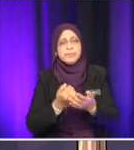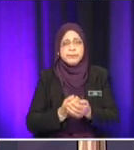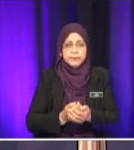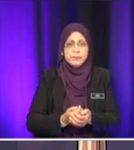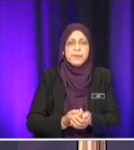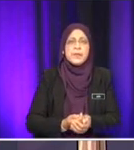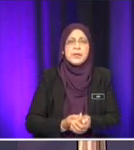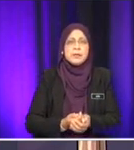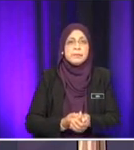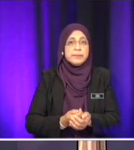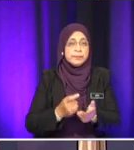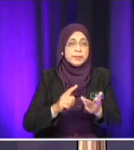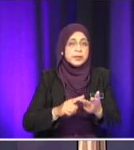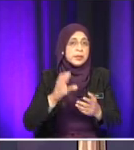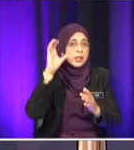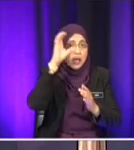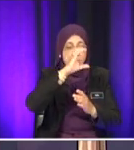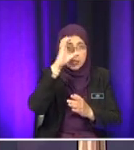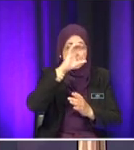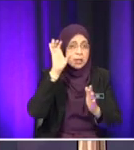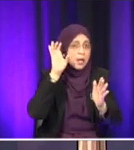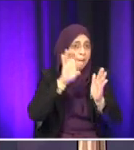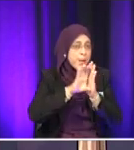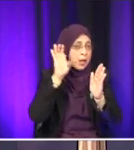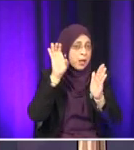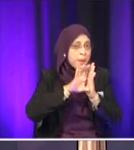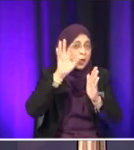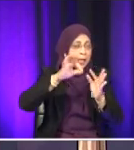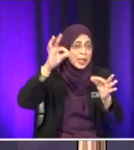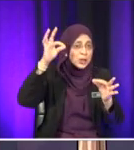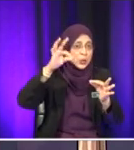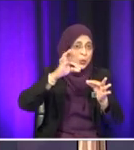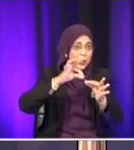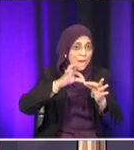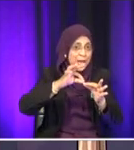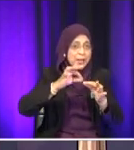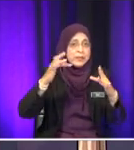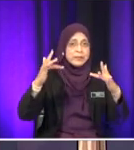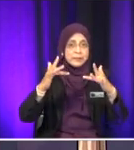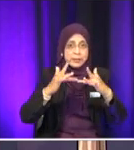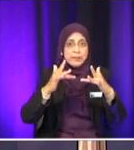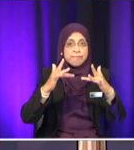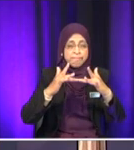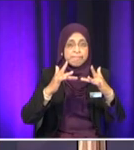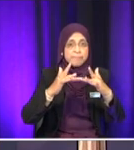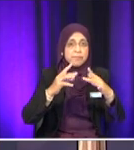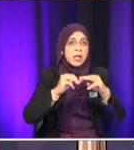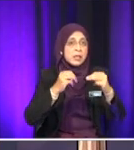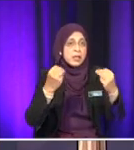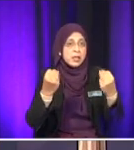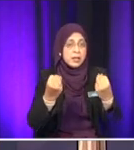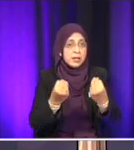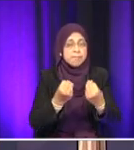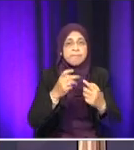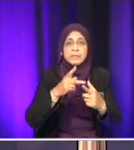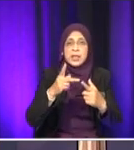kita cari gambar-gambar yang berkaitan contohnya di internet ataupun di majalah kemudian